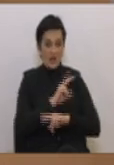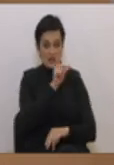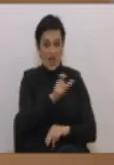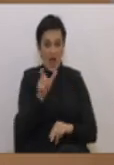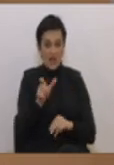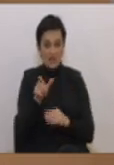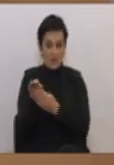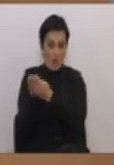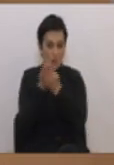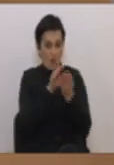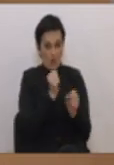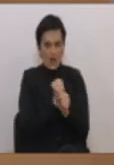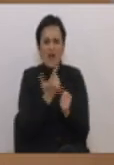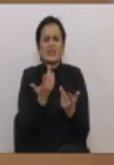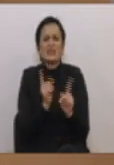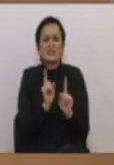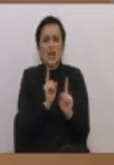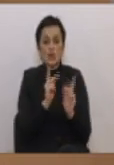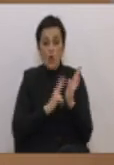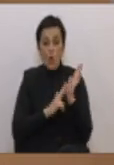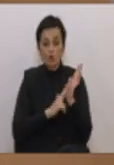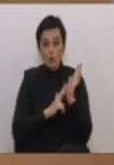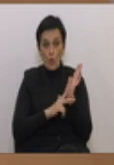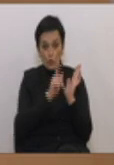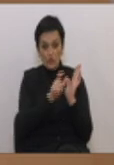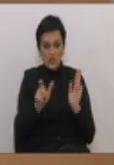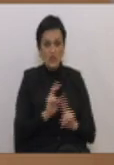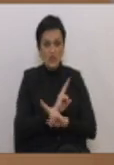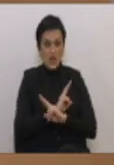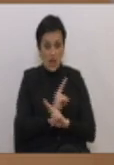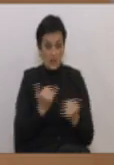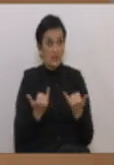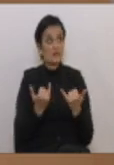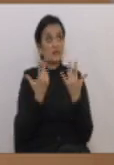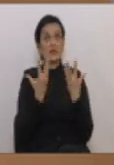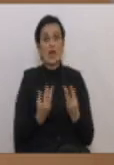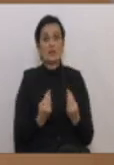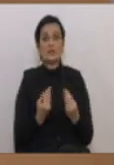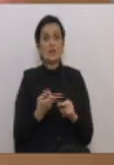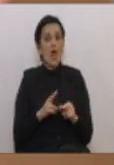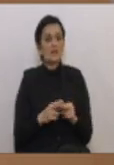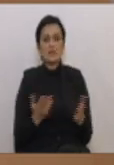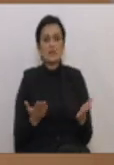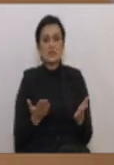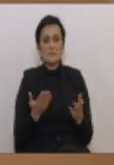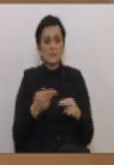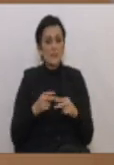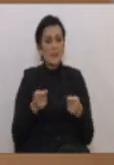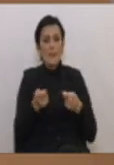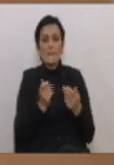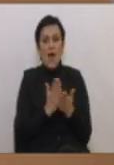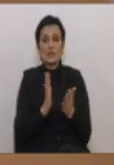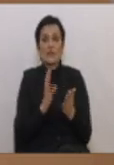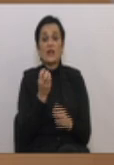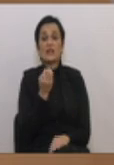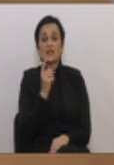მორგიდან გამოტანას ეძახით მართლა თუ რას ეძახით 80 ადამიანი გარდაიცვალა მარტო დღეს ეს არ არის ნამდვილად მართა ის მართლა ეხლა